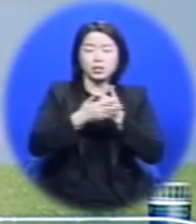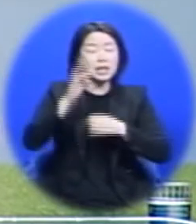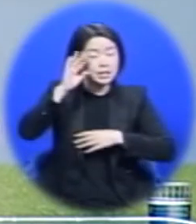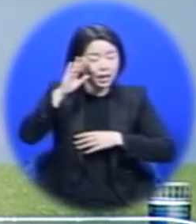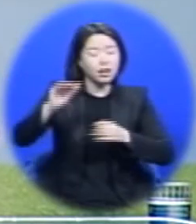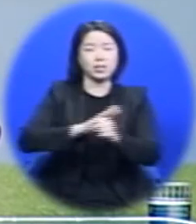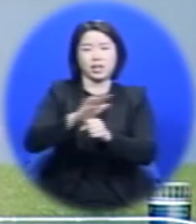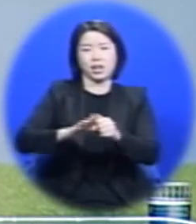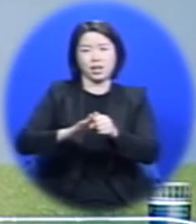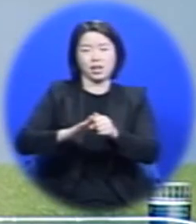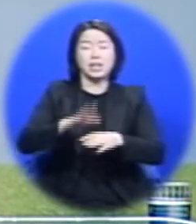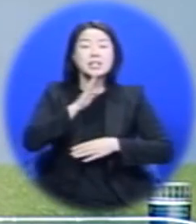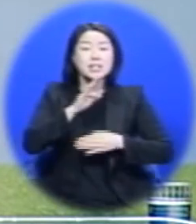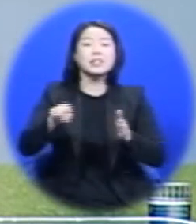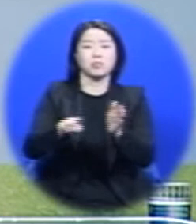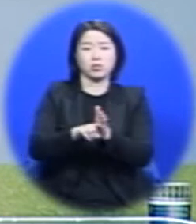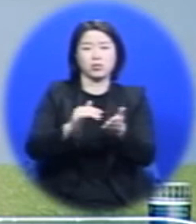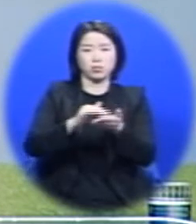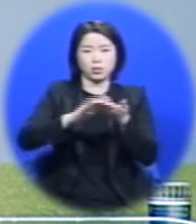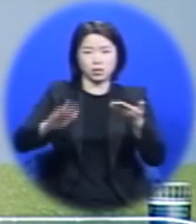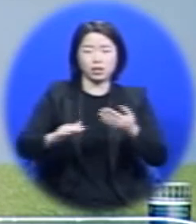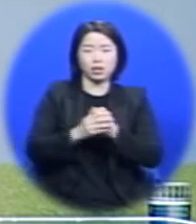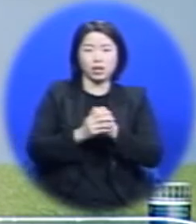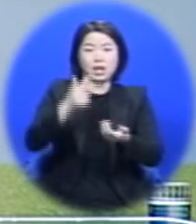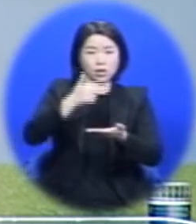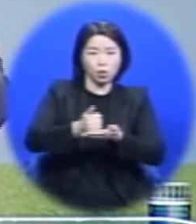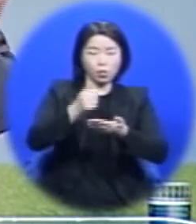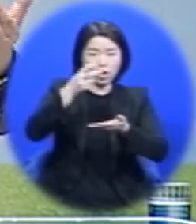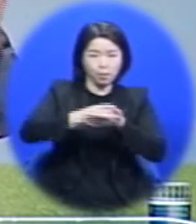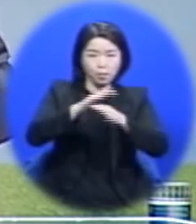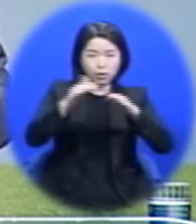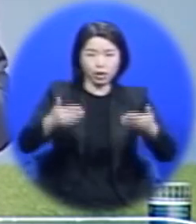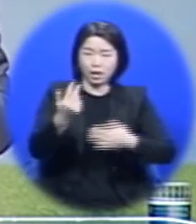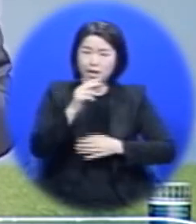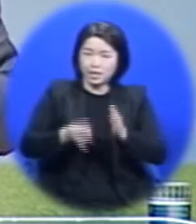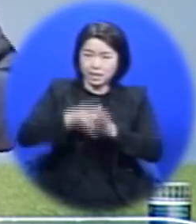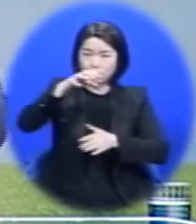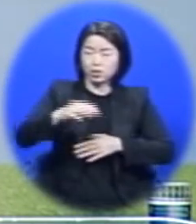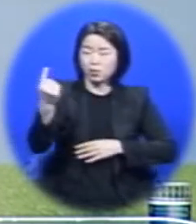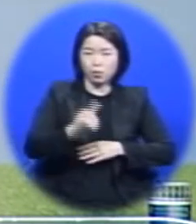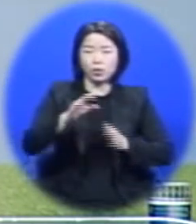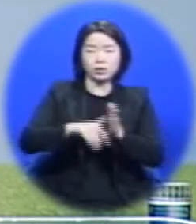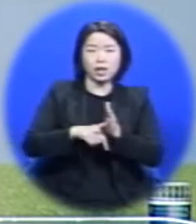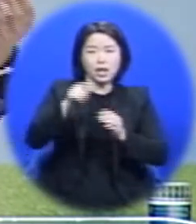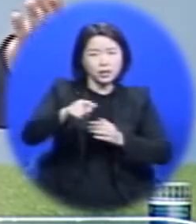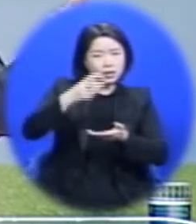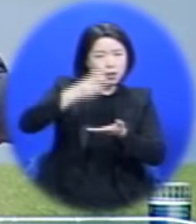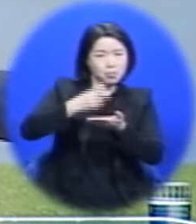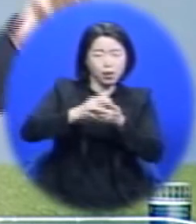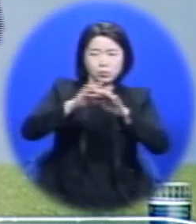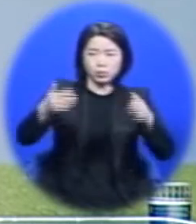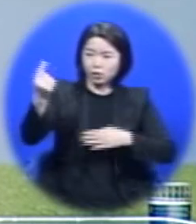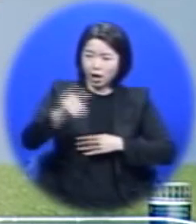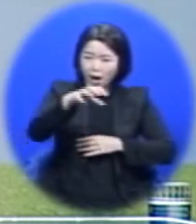사랑했어요. 진짜 믿었어요, 하나님을. 여호와의 법궤가 예루살렘으로 들어올 때 다윗은 그 여호와의 법궤가 들어오는